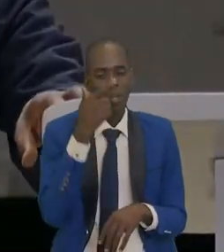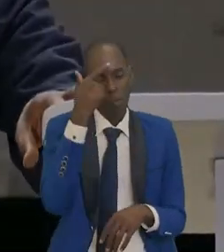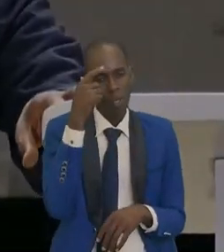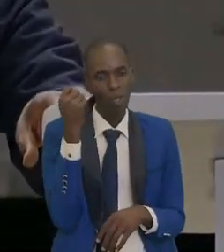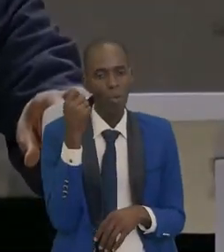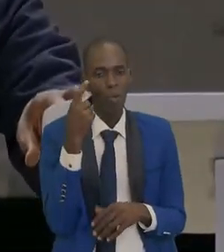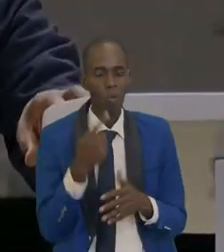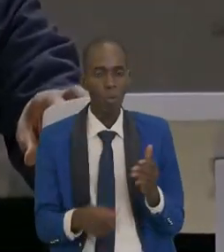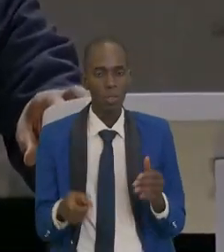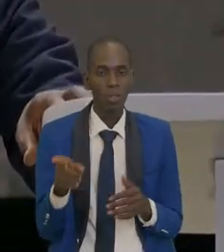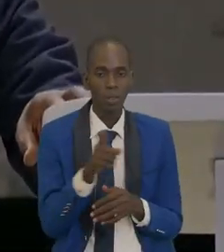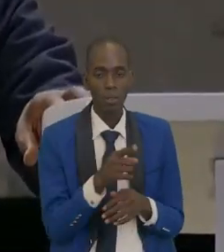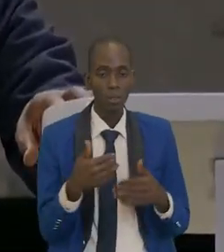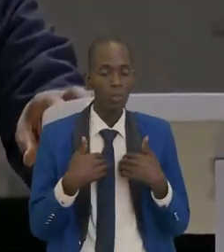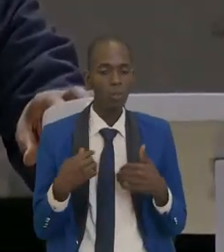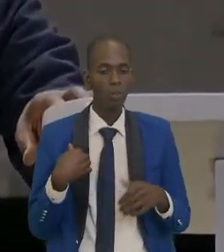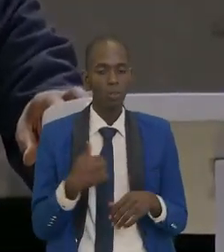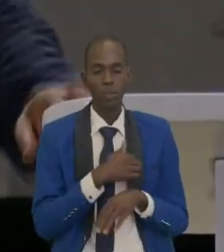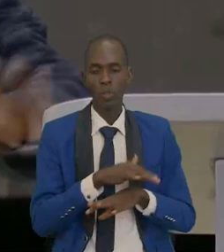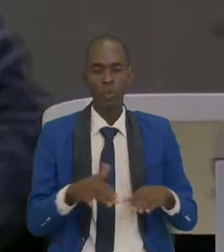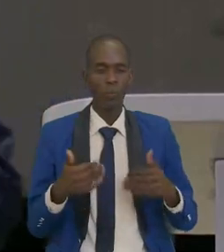parce que ce qu'ils avaient, nous n'avons pas.